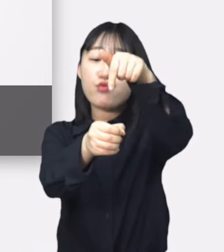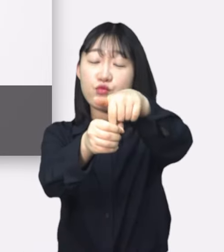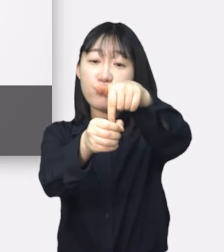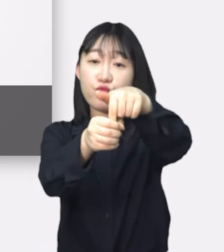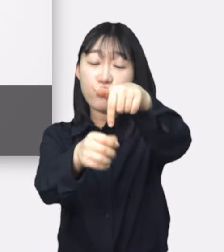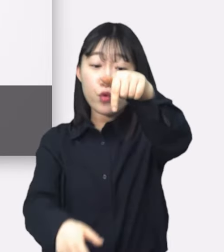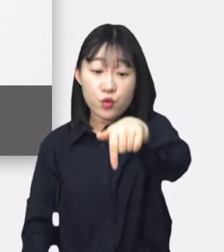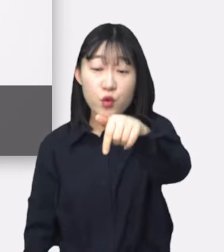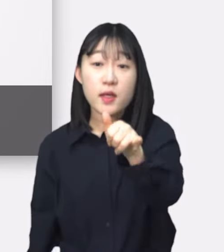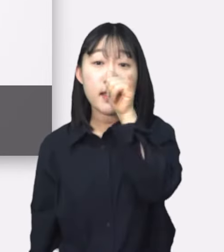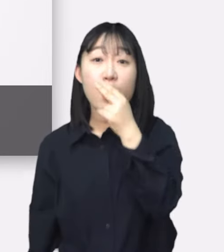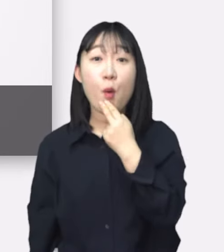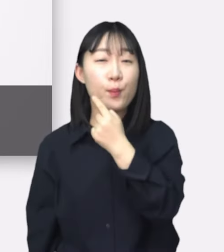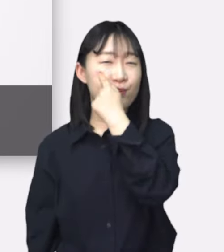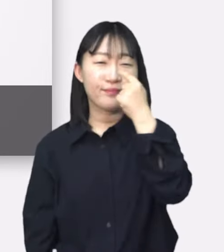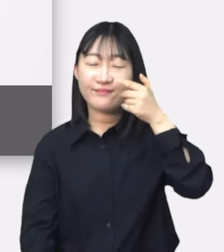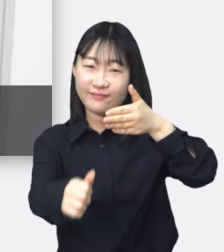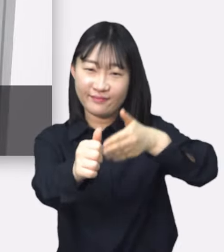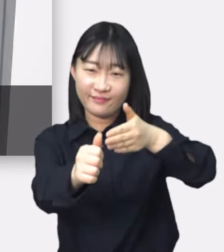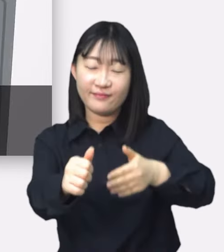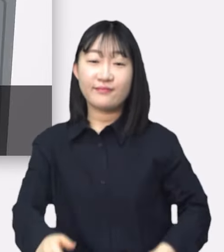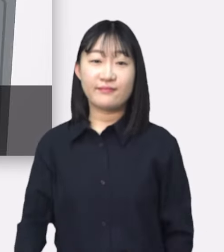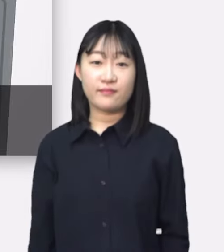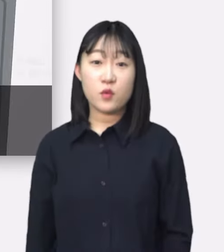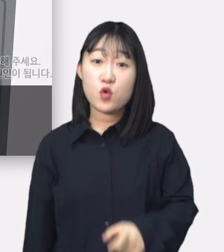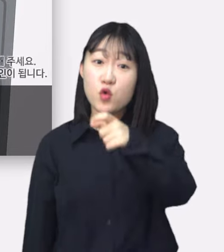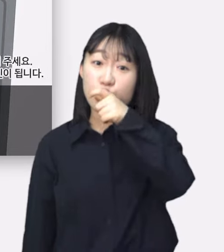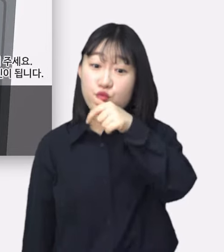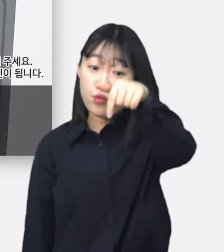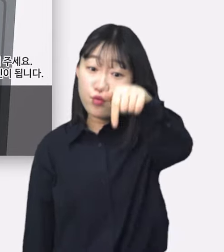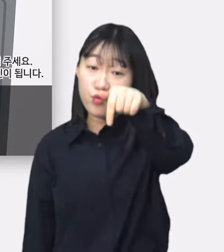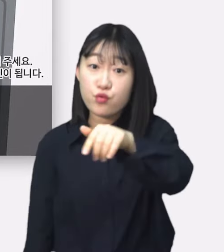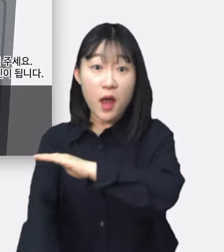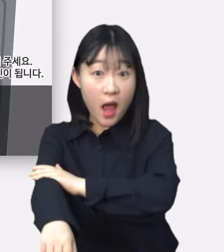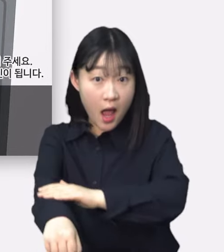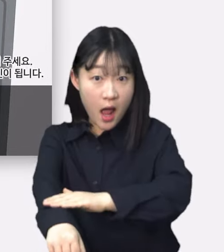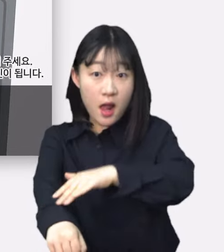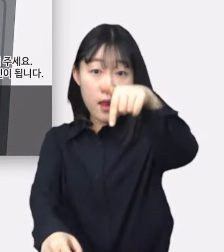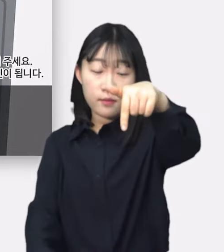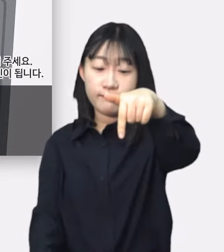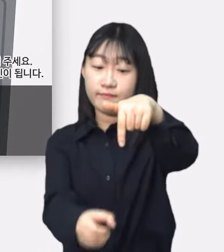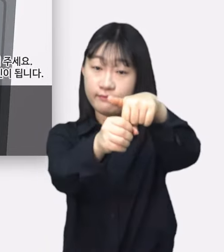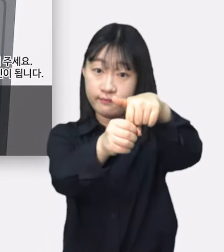정상적으로 물이 나오면 급수호스를 세탁기에 연결해 주세요.